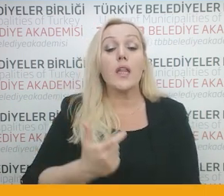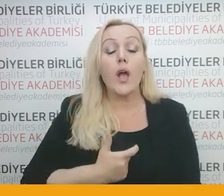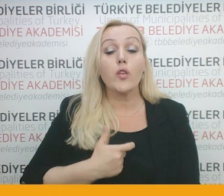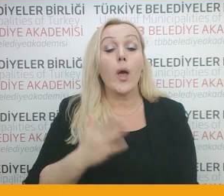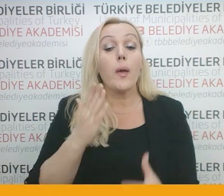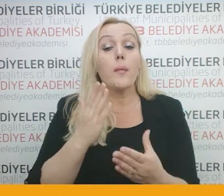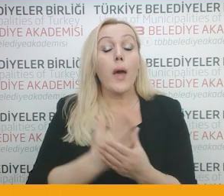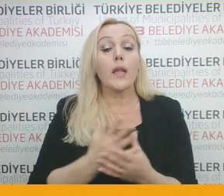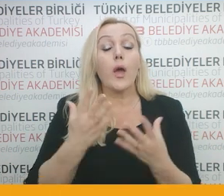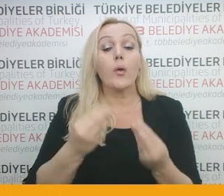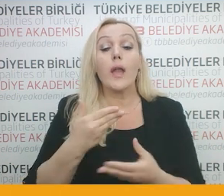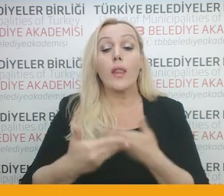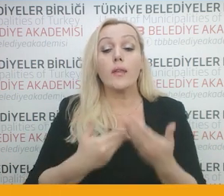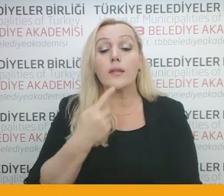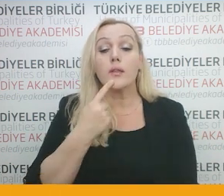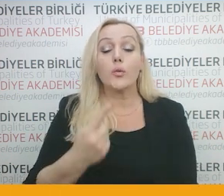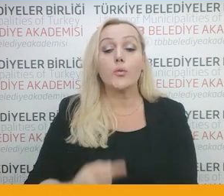belge olarak da tanımlanmış.